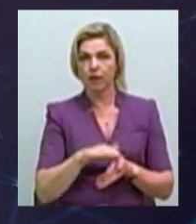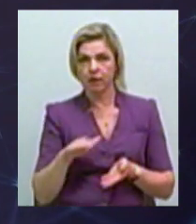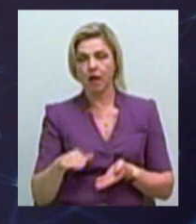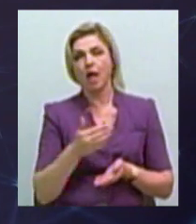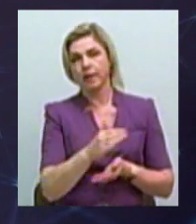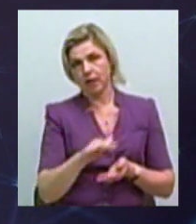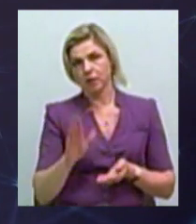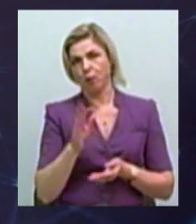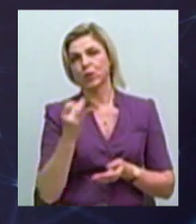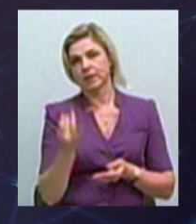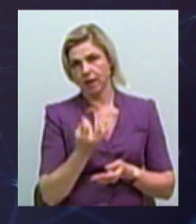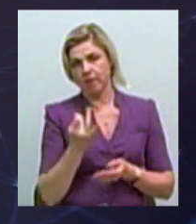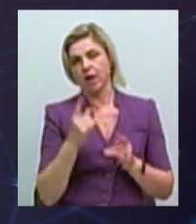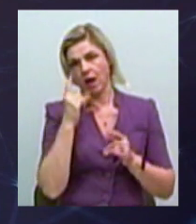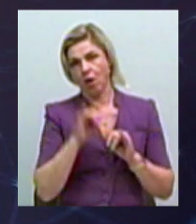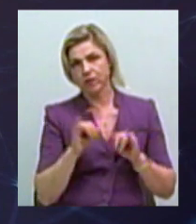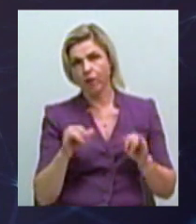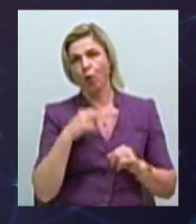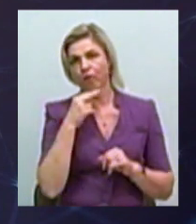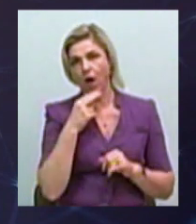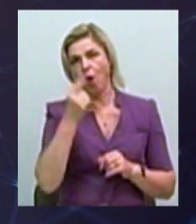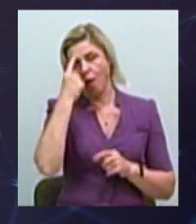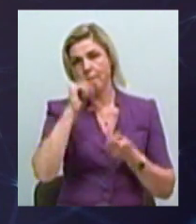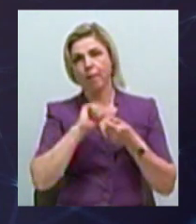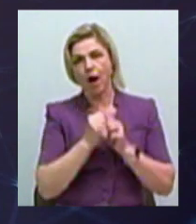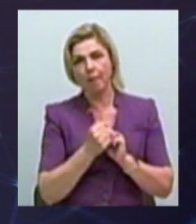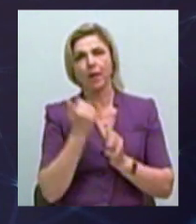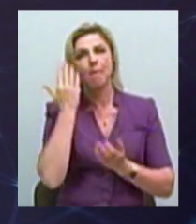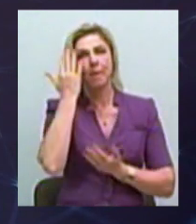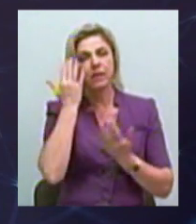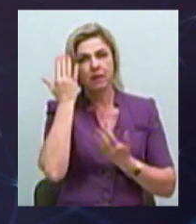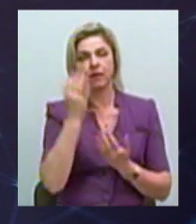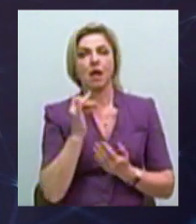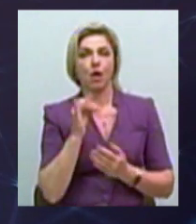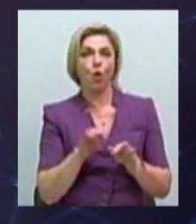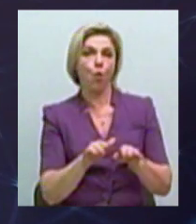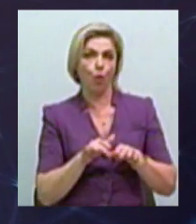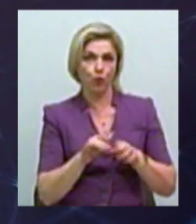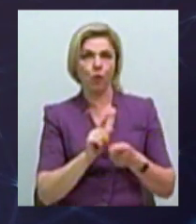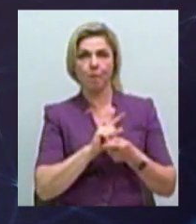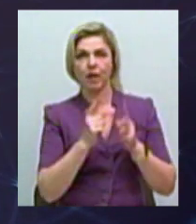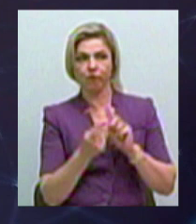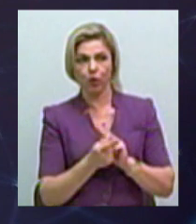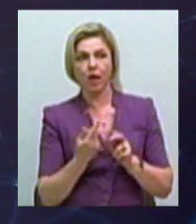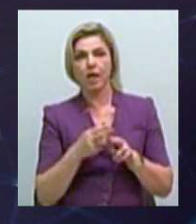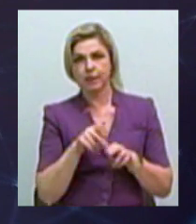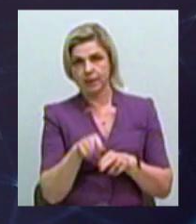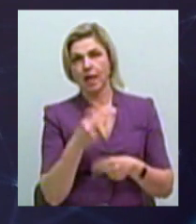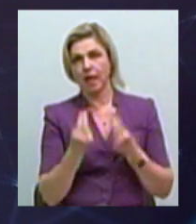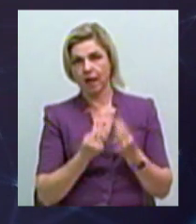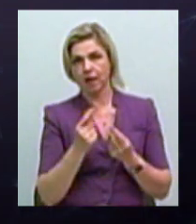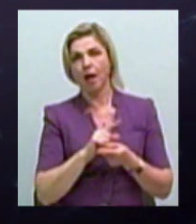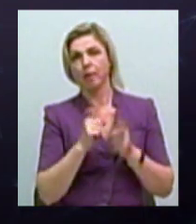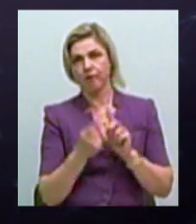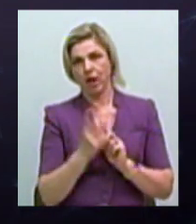вони будуть зацікавлювати, розвивати увагу, пам'ять, мислення. І комп'ютер перетвориться, і ця комп'ютерна гра, вона перетвориться